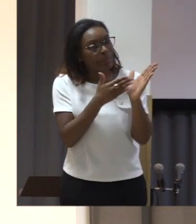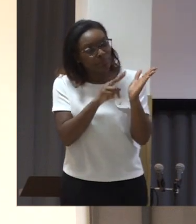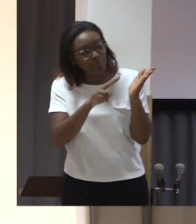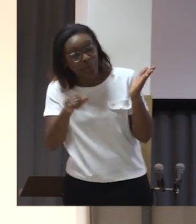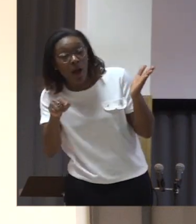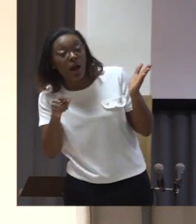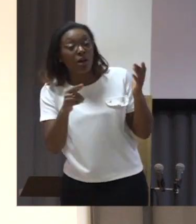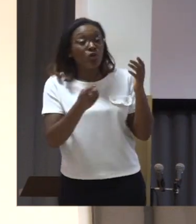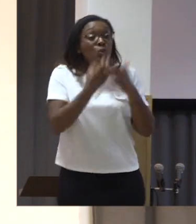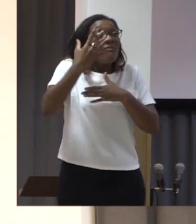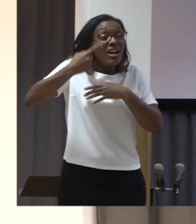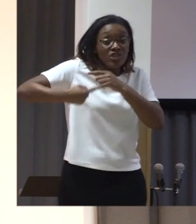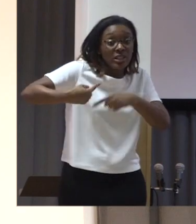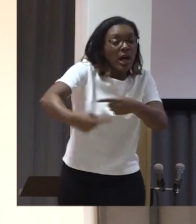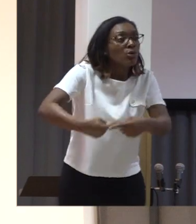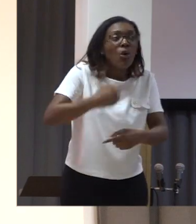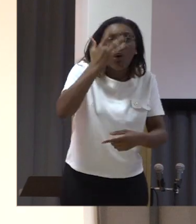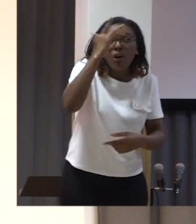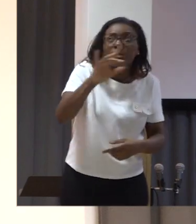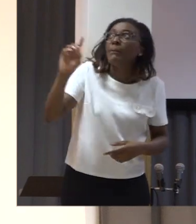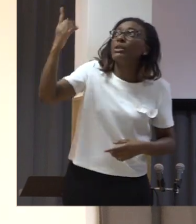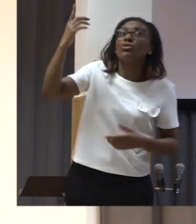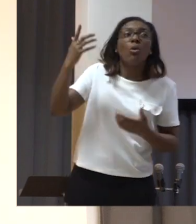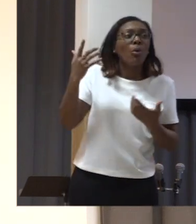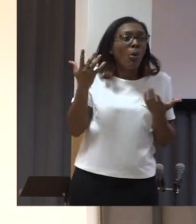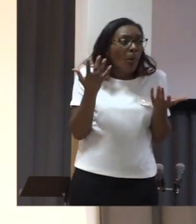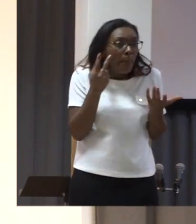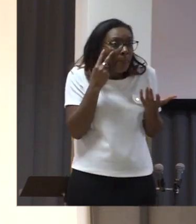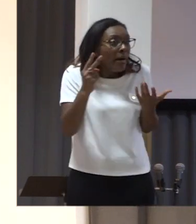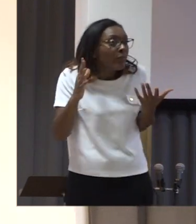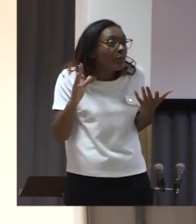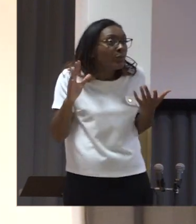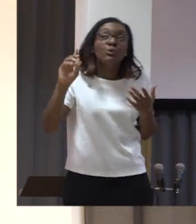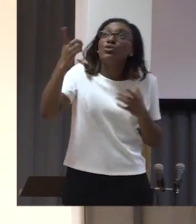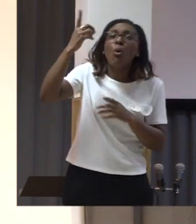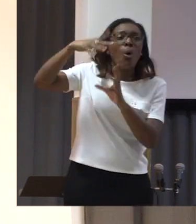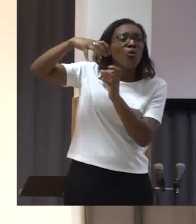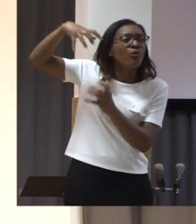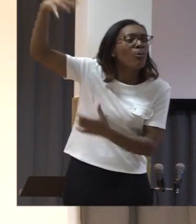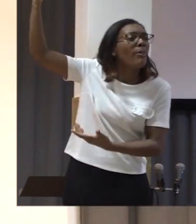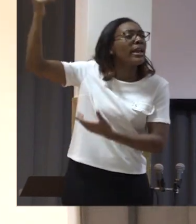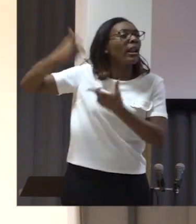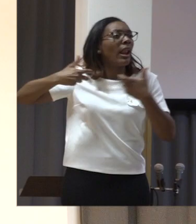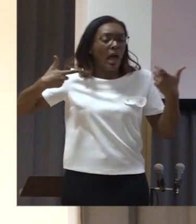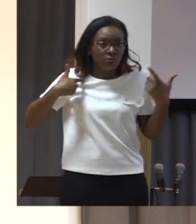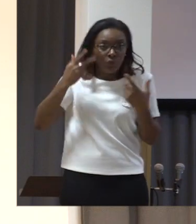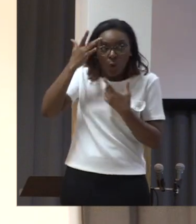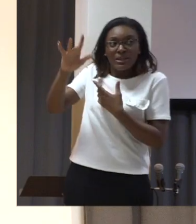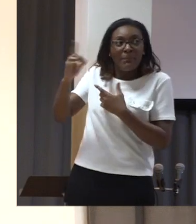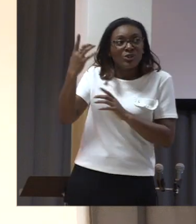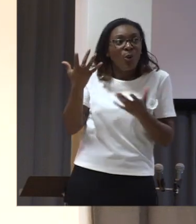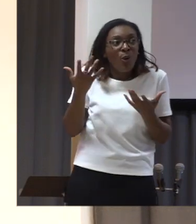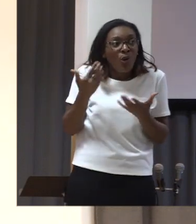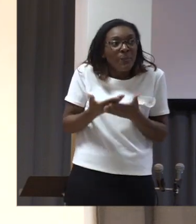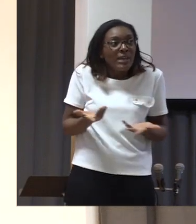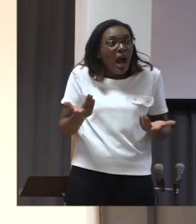Une nouvelle génération qui n'avait pas vu toutes les théophanies, les apparitions visibles de Dieu. Une nouvelle génération qui n'a pas